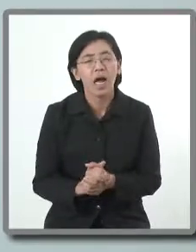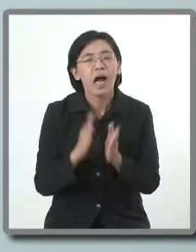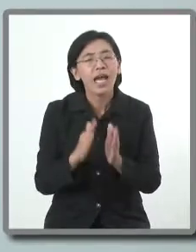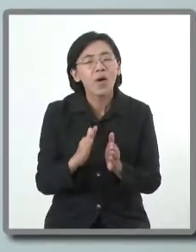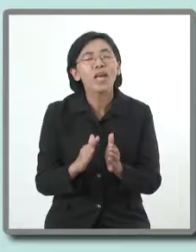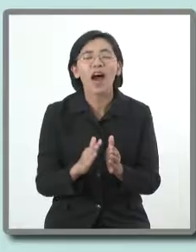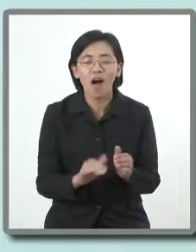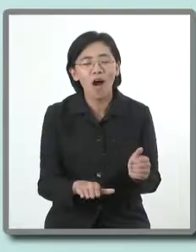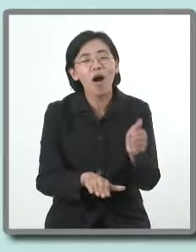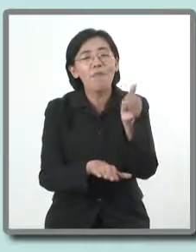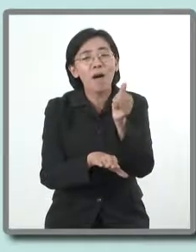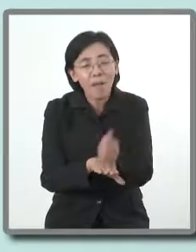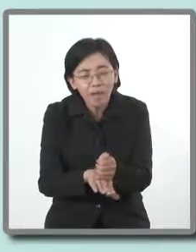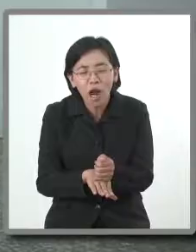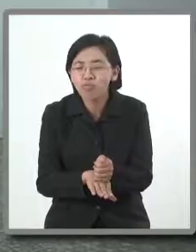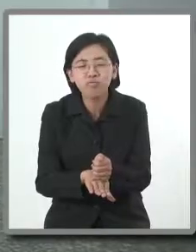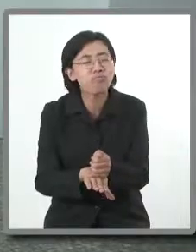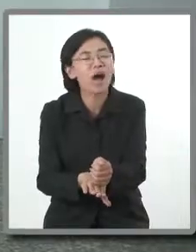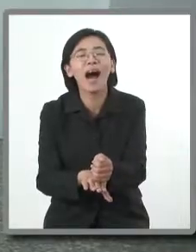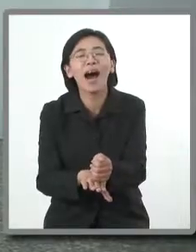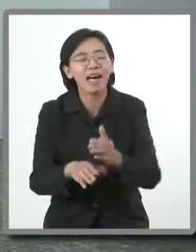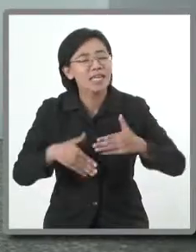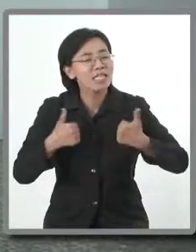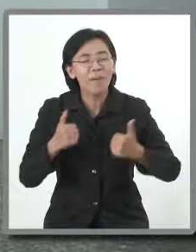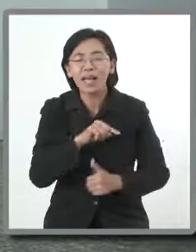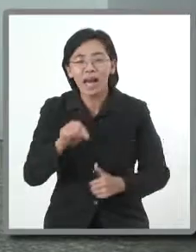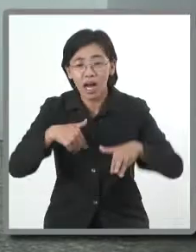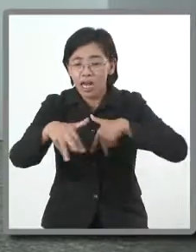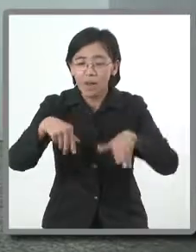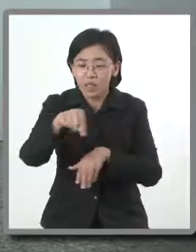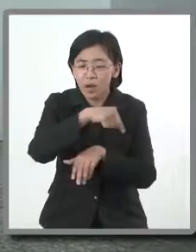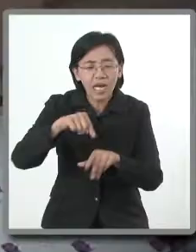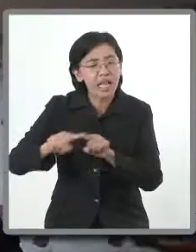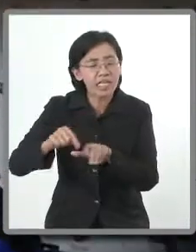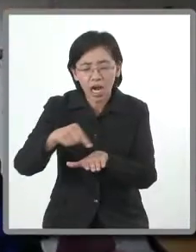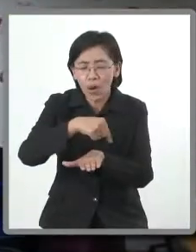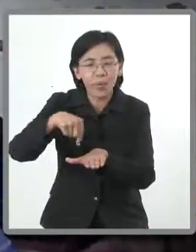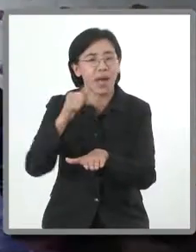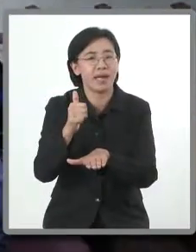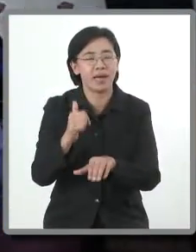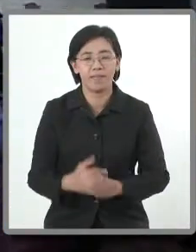ะดวกกันทั้ง ฝ่าย แล้วก็ประชาชนคนอื่นที่ใช้บริการร่วมอยู่ด้วยนะครับ